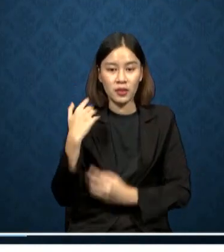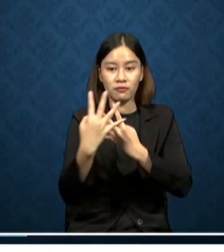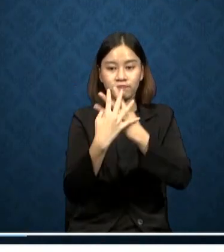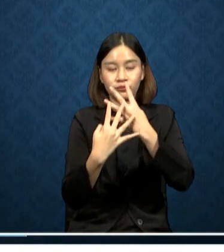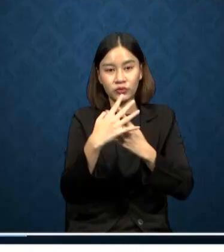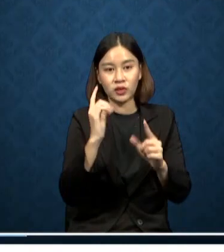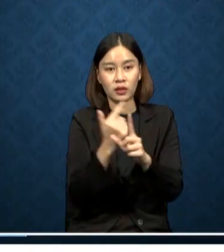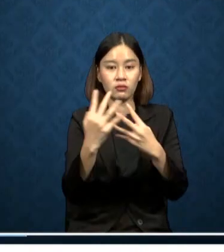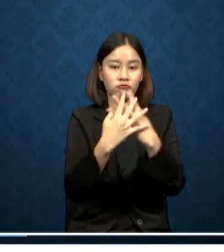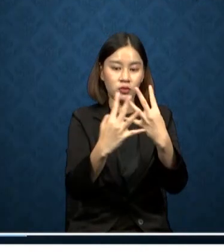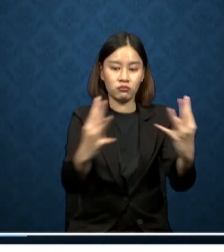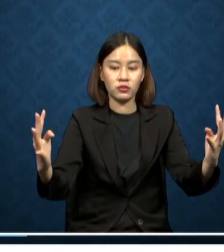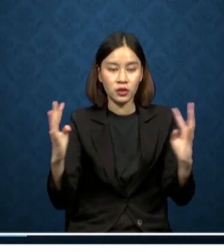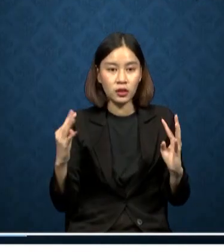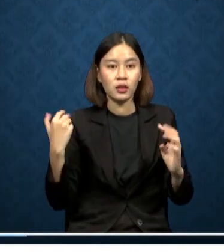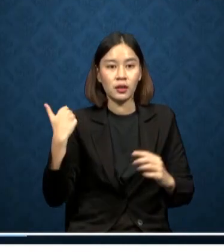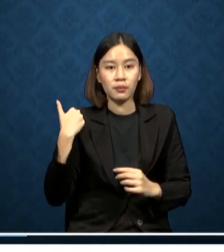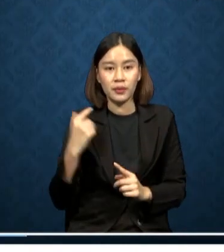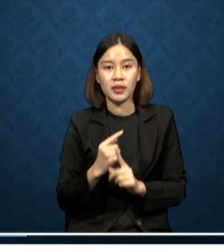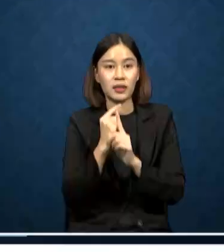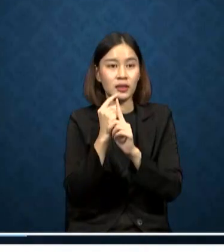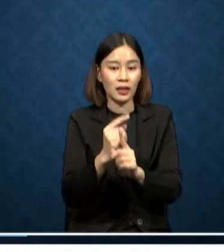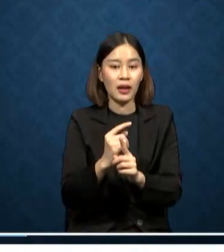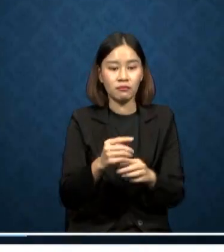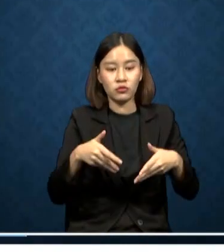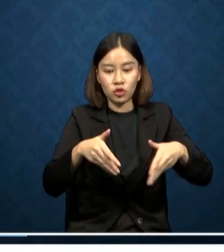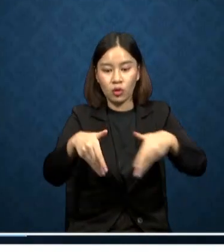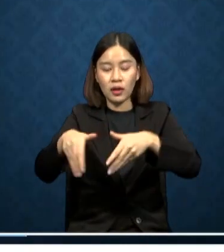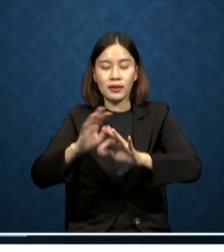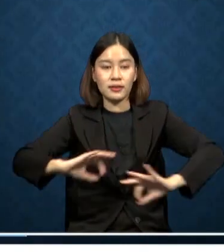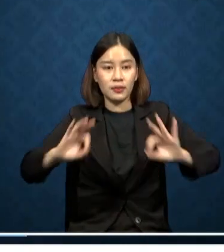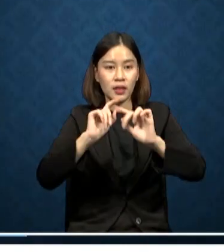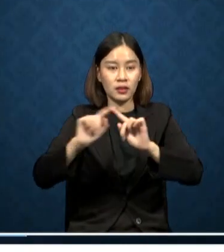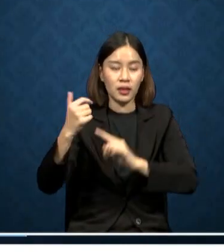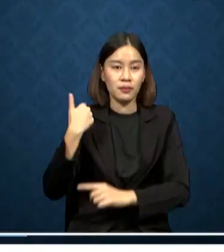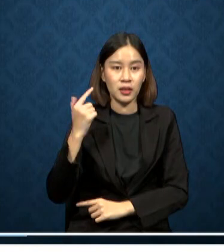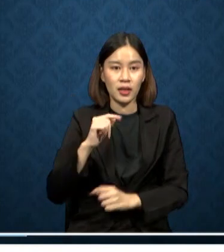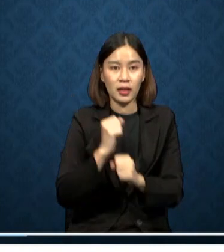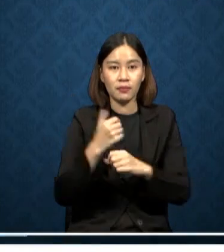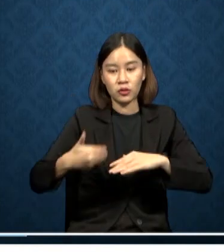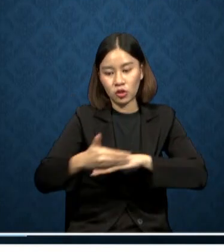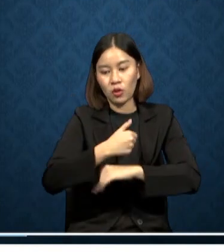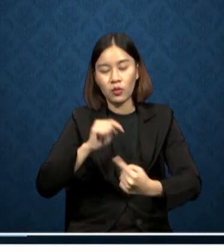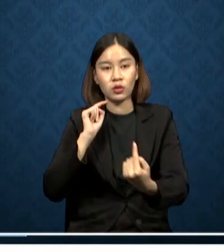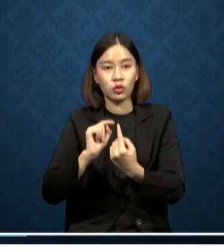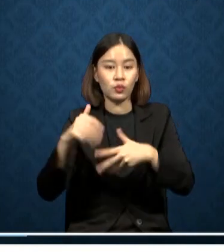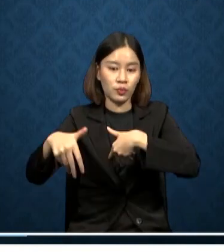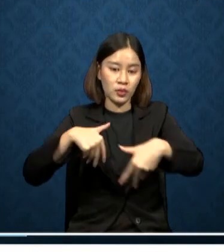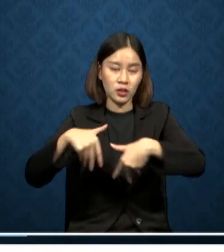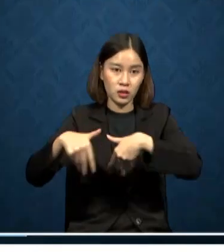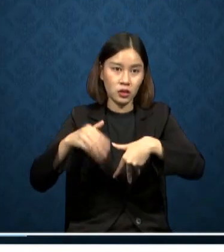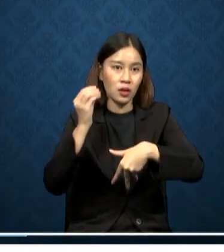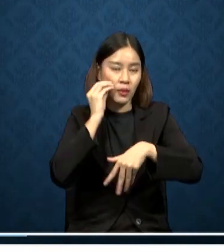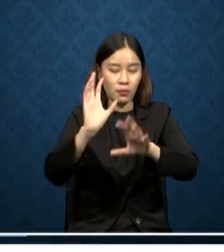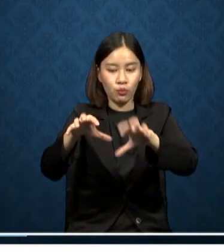หน้าา Centrumเพิ่ม เติมตามช่ทางสำคัญภาวมกับรำเนenงานน้ำกเมืองต่อกพimatelyทอศหยุด